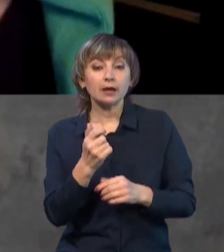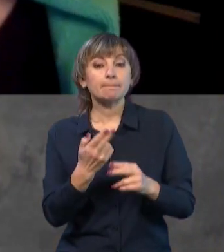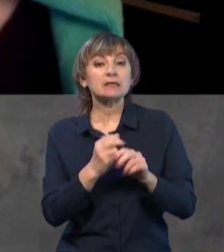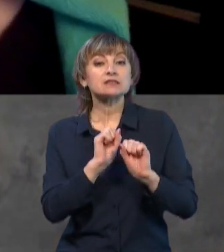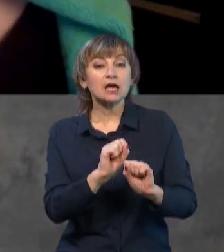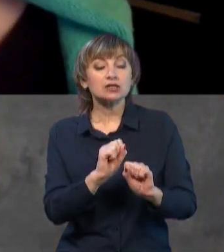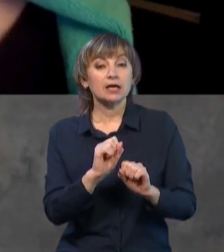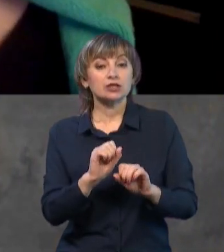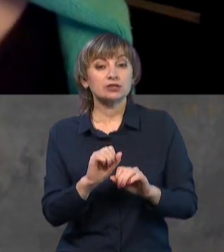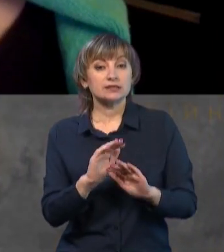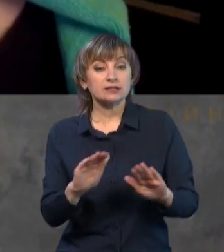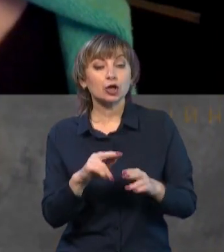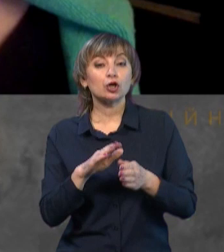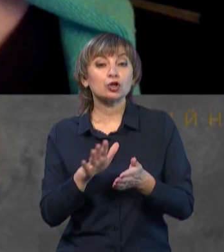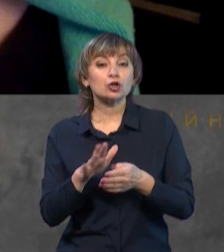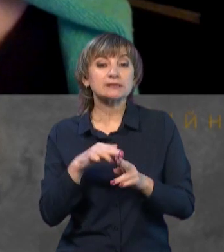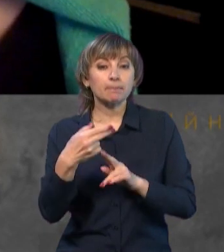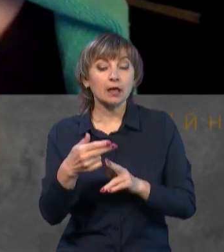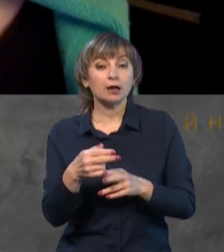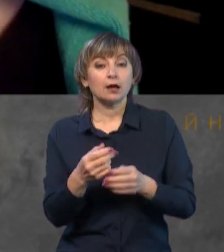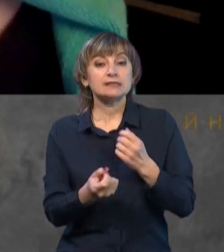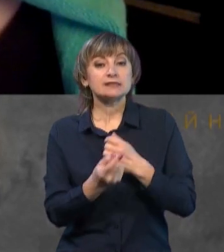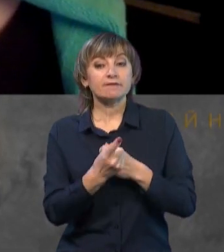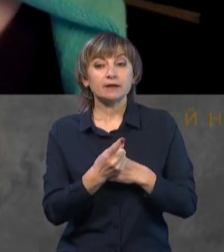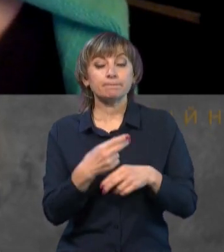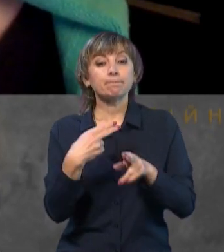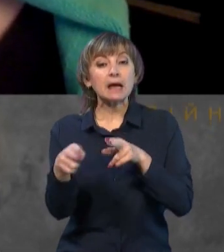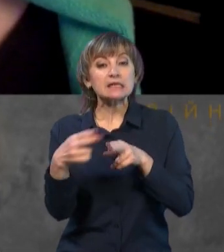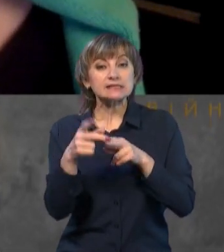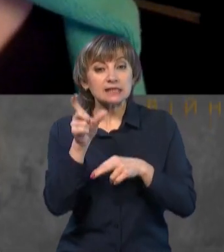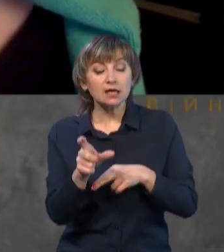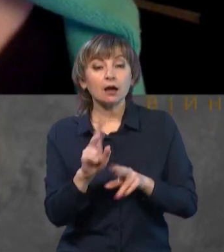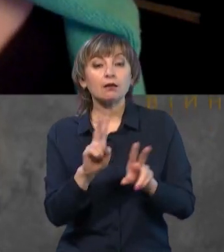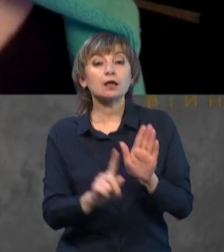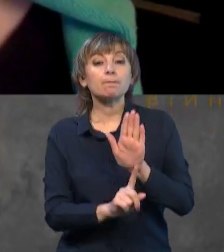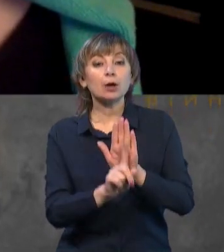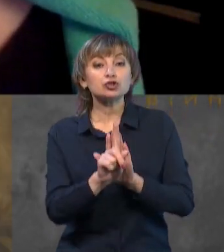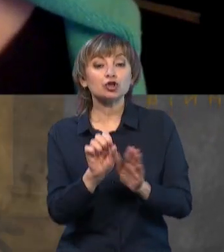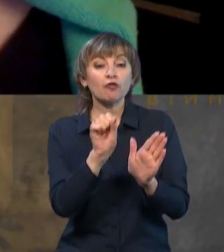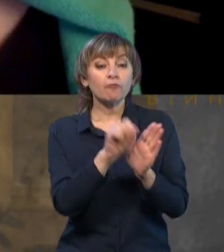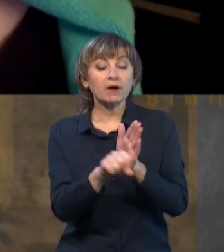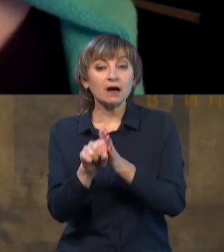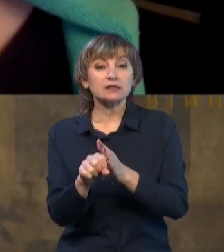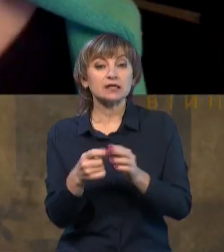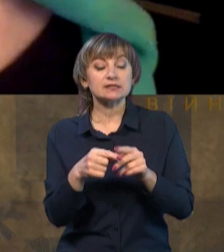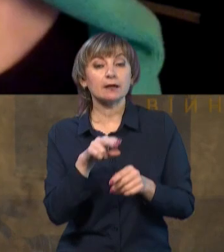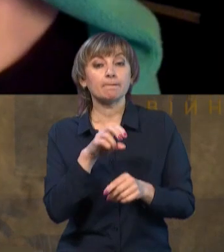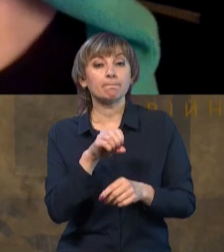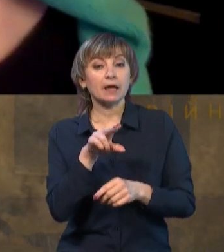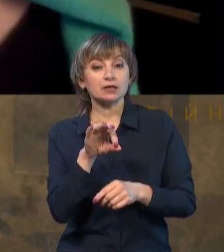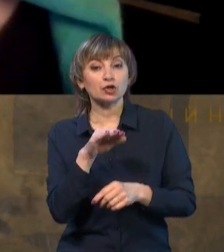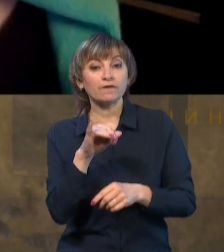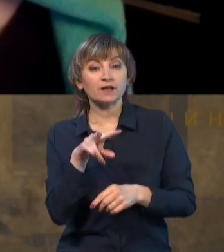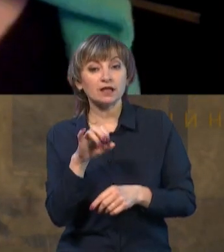розплачувались. Тобто з'являється такий собі український Декстер, месник, який починає вбивати всіх тих педофілів. Так, ця справа